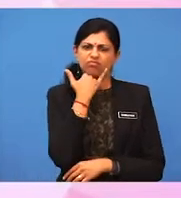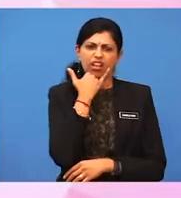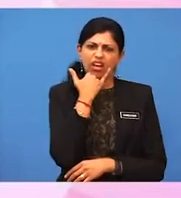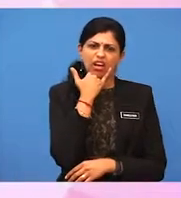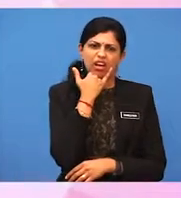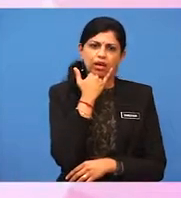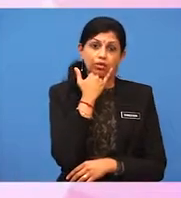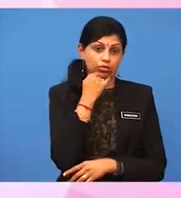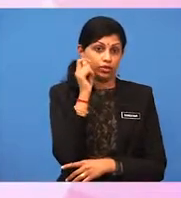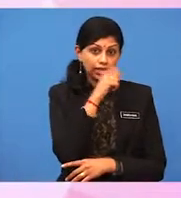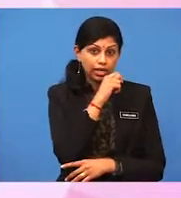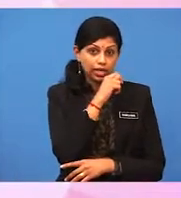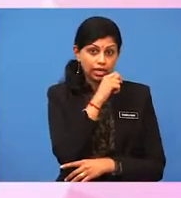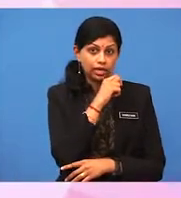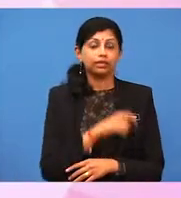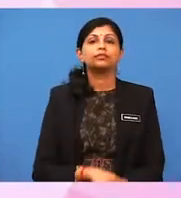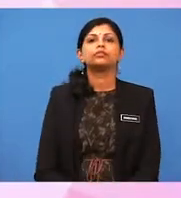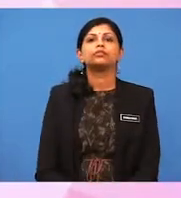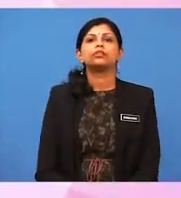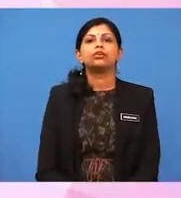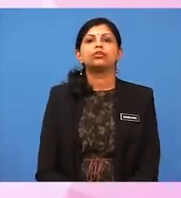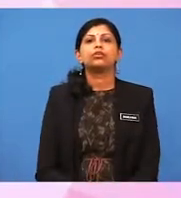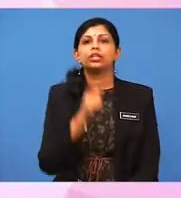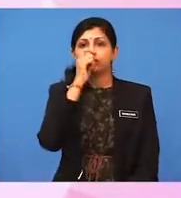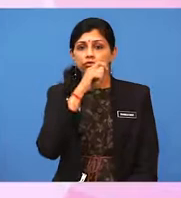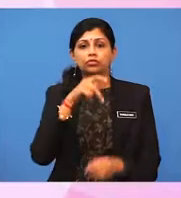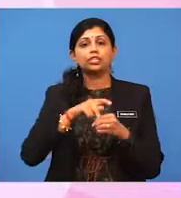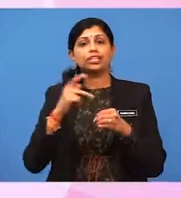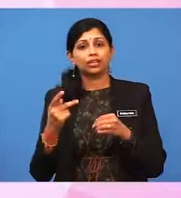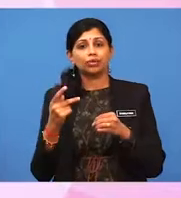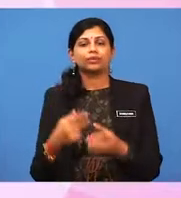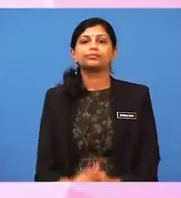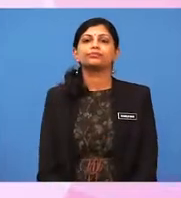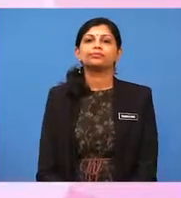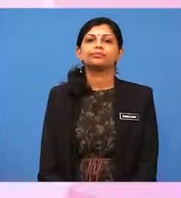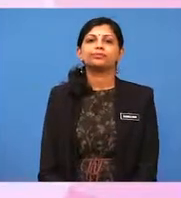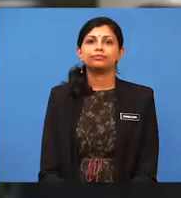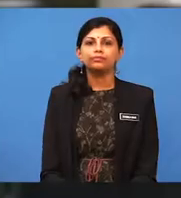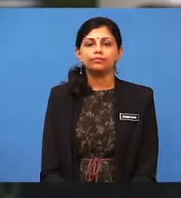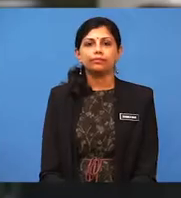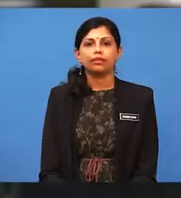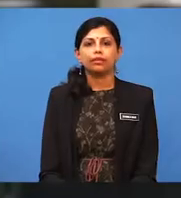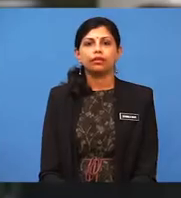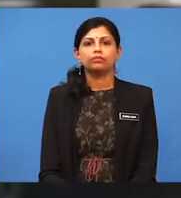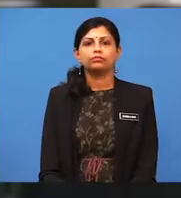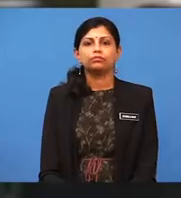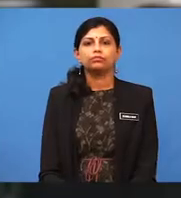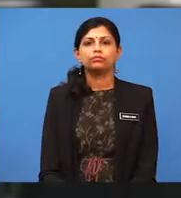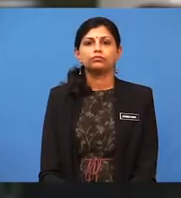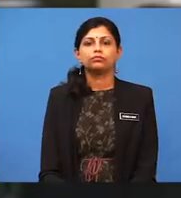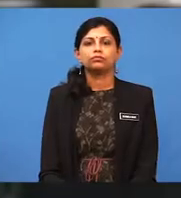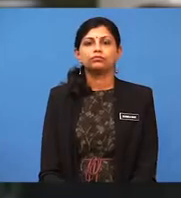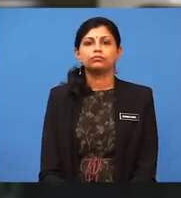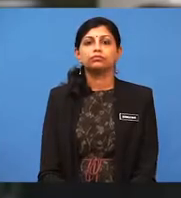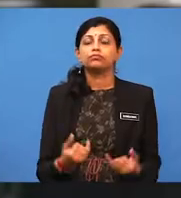tidak. Maka pernyataan ini adalah palsu. False akan dipaparkan. Baiklah, kita